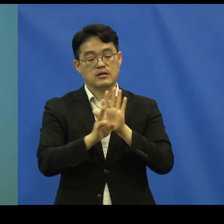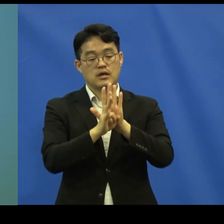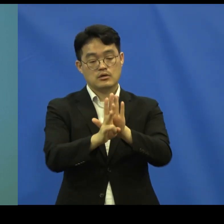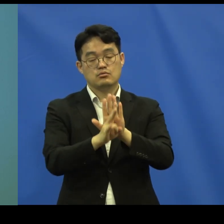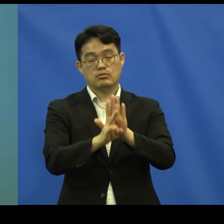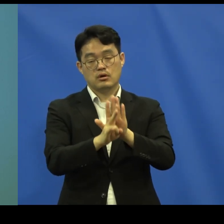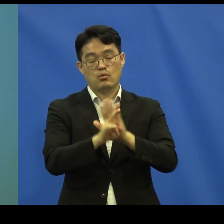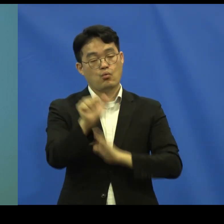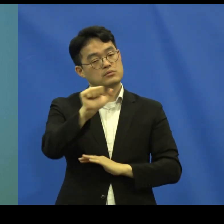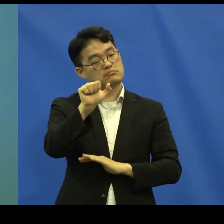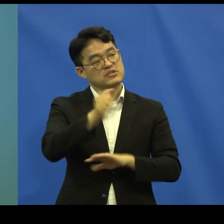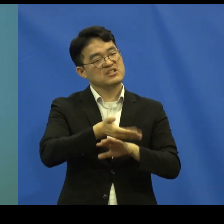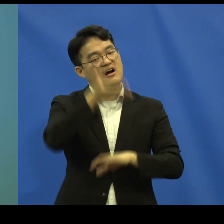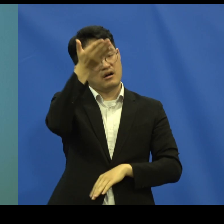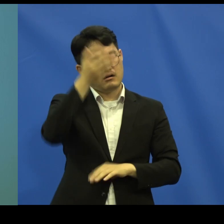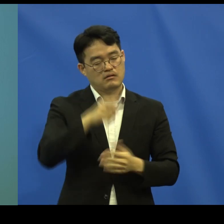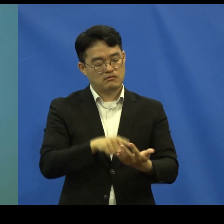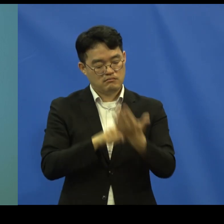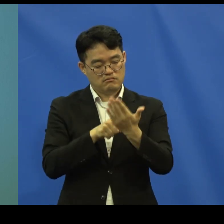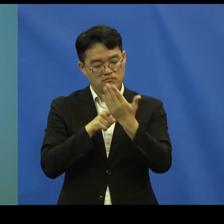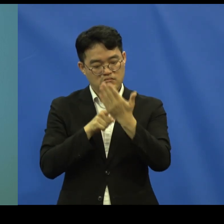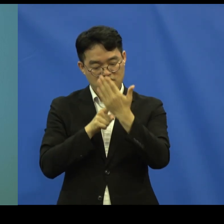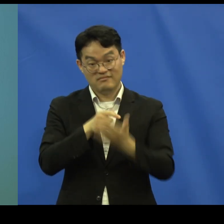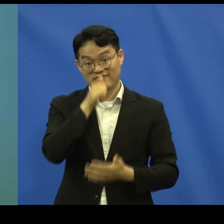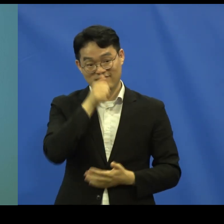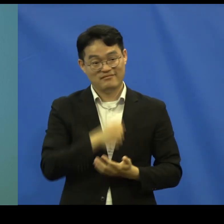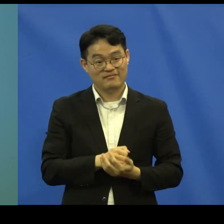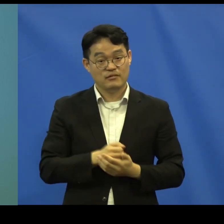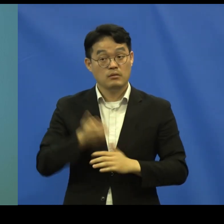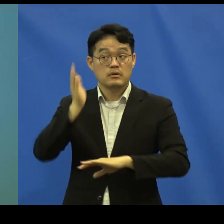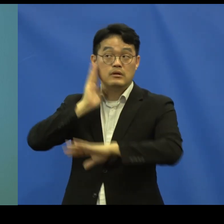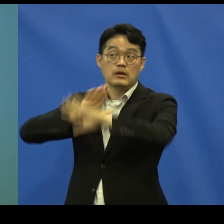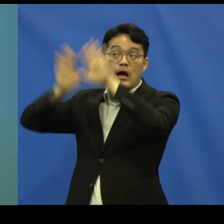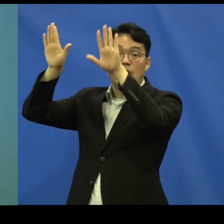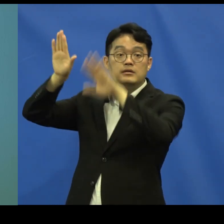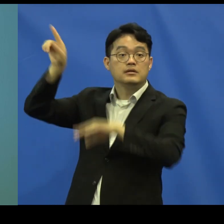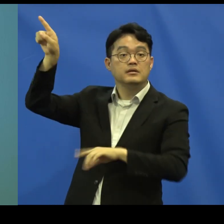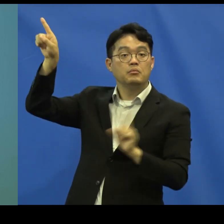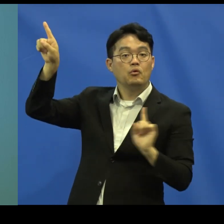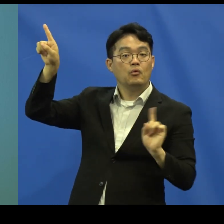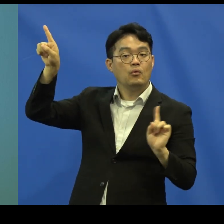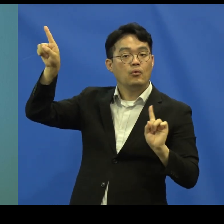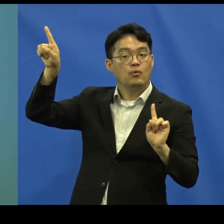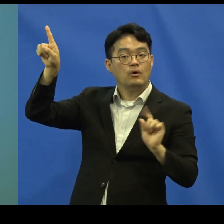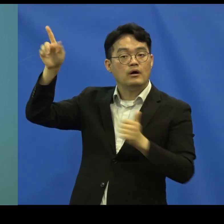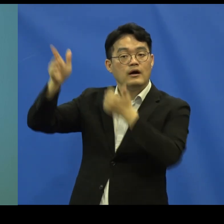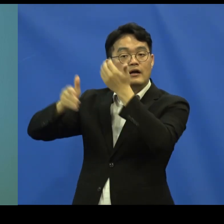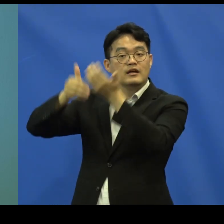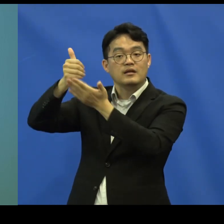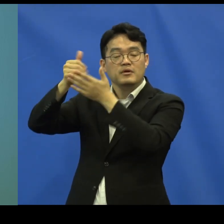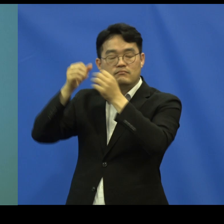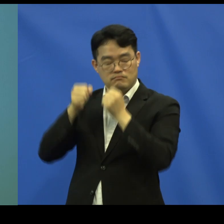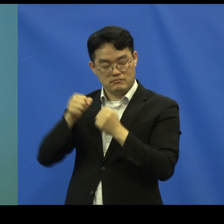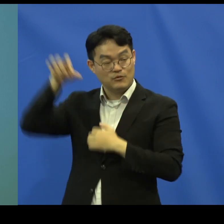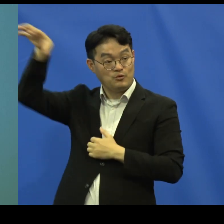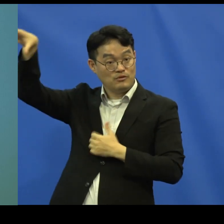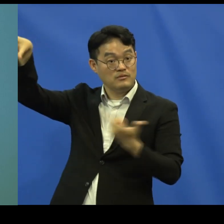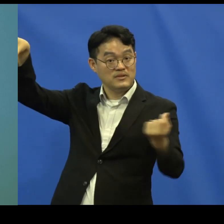잘 알듯이 하나님의 존재가 거하는 곳을 상징하는 것을 하늘이라고 얘기를 할 수가